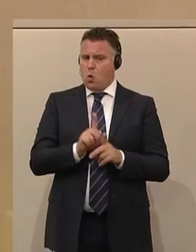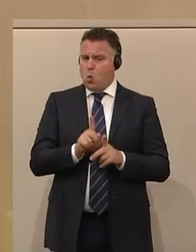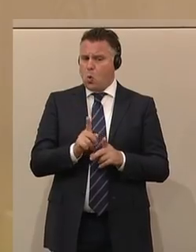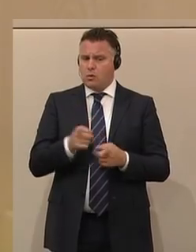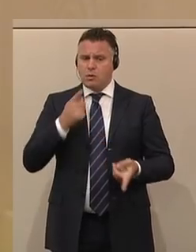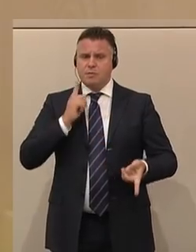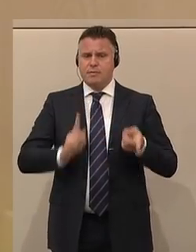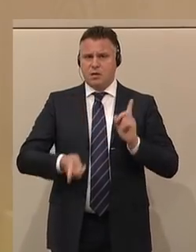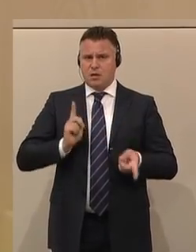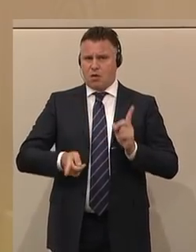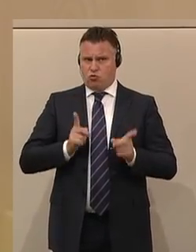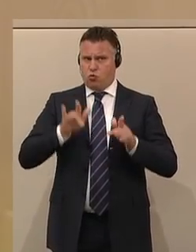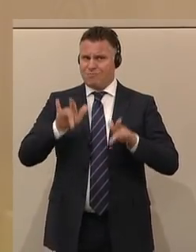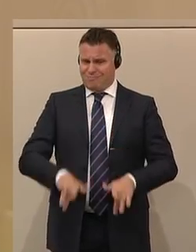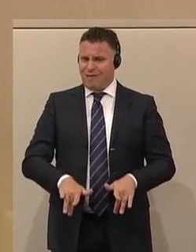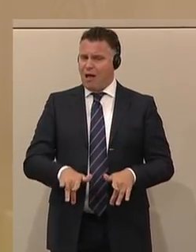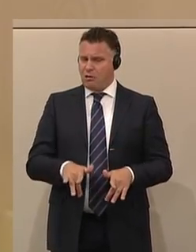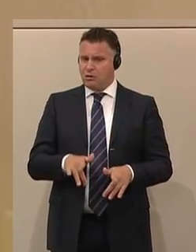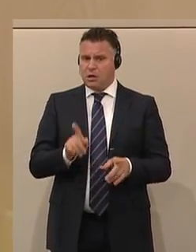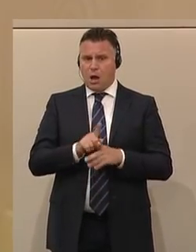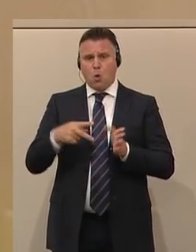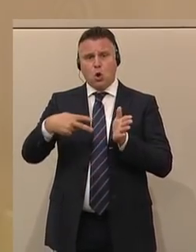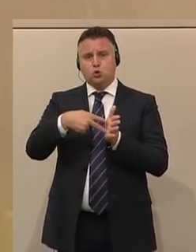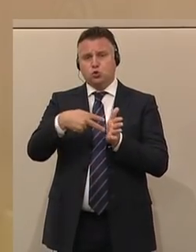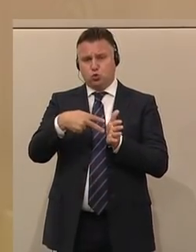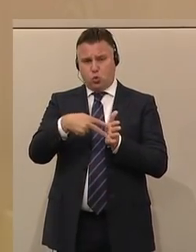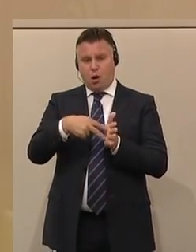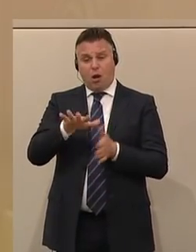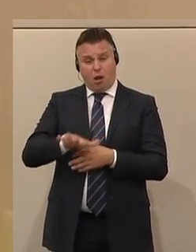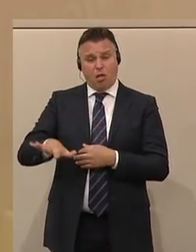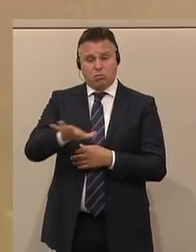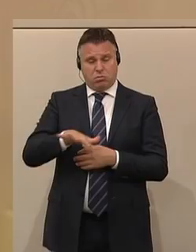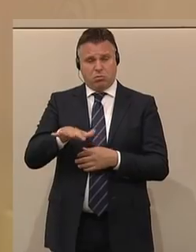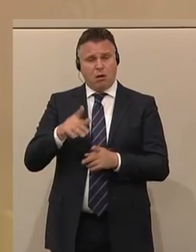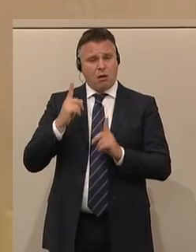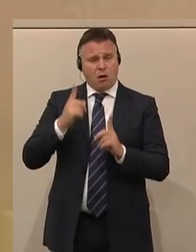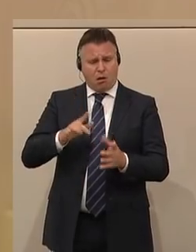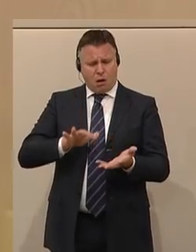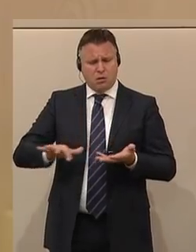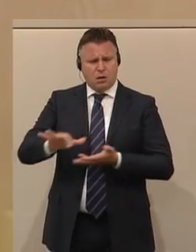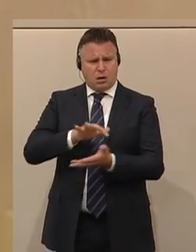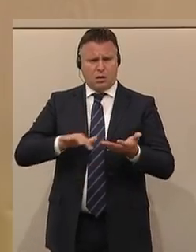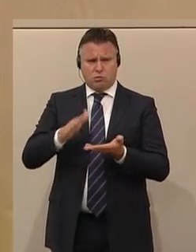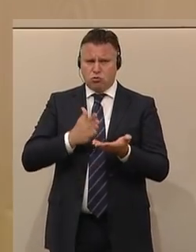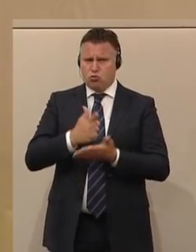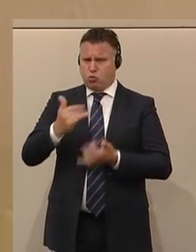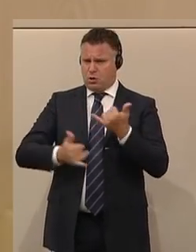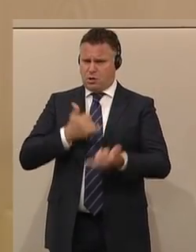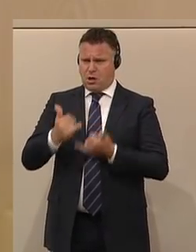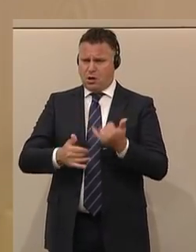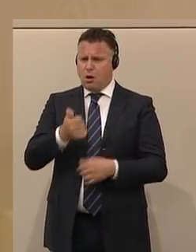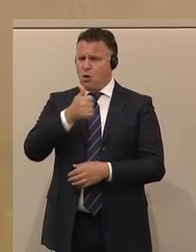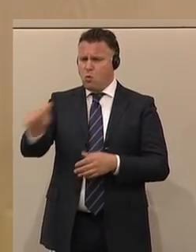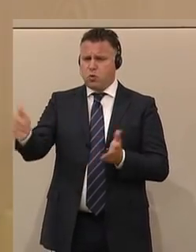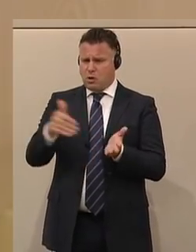unberechenbaren Diktaturen. Über Syrien, das seit Jahren im Krieg taumelt, mit Hunderttausenden